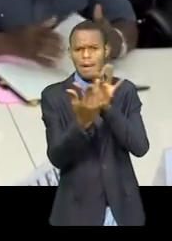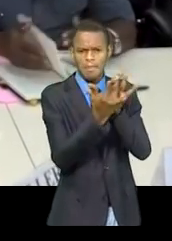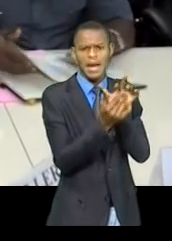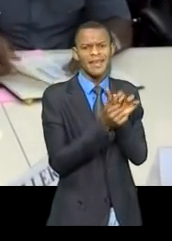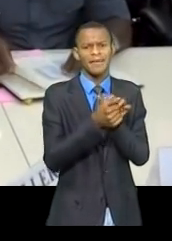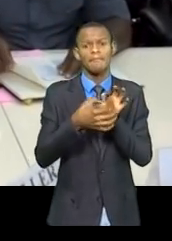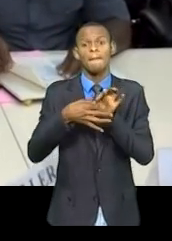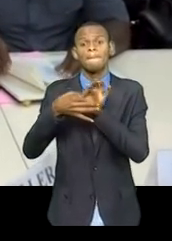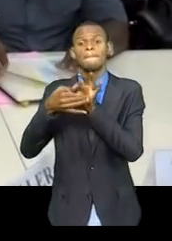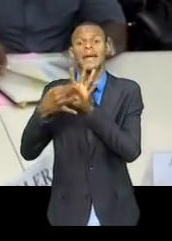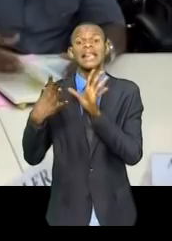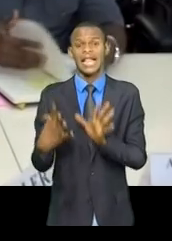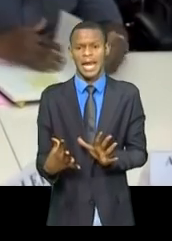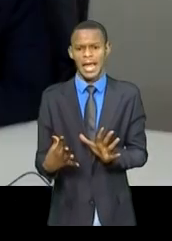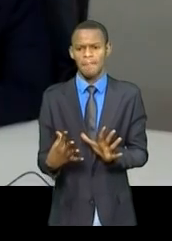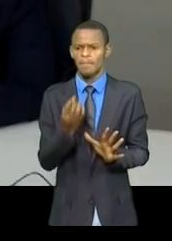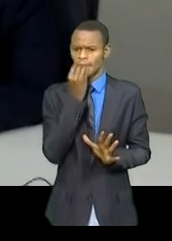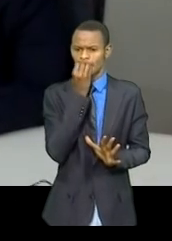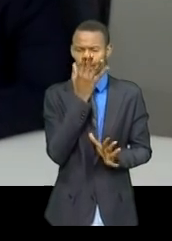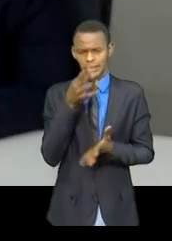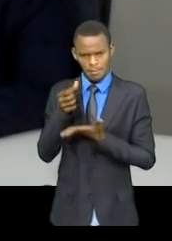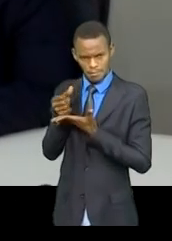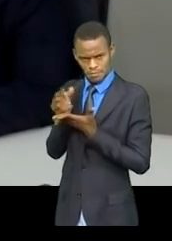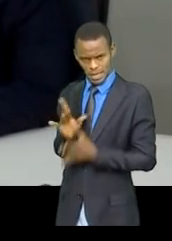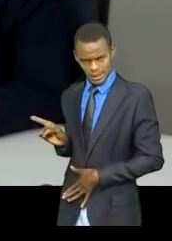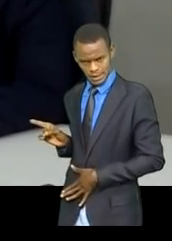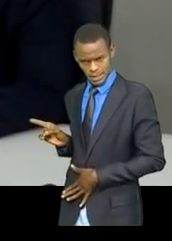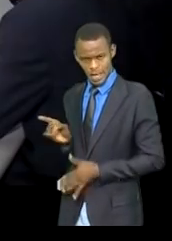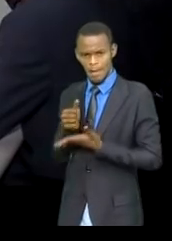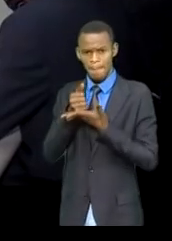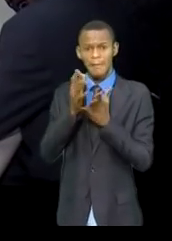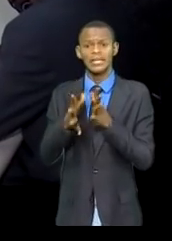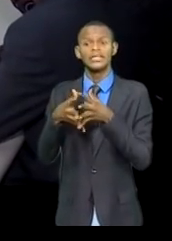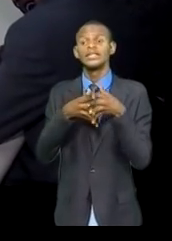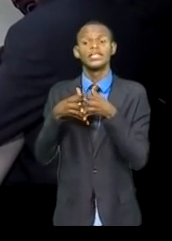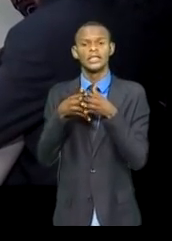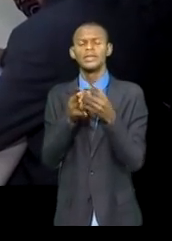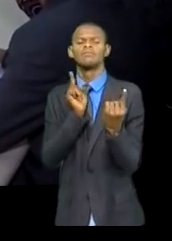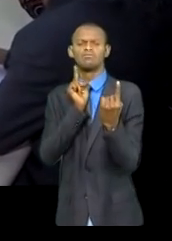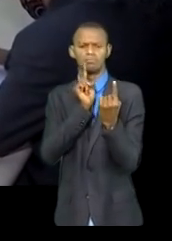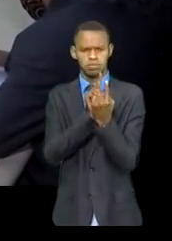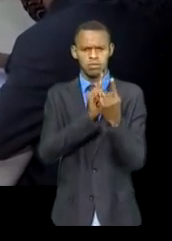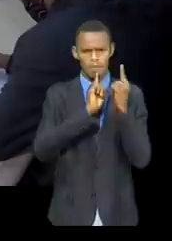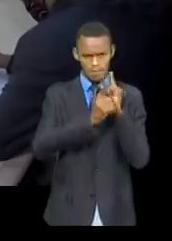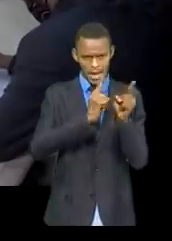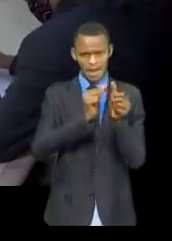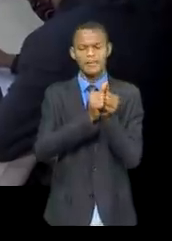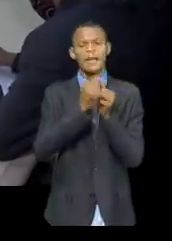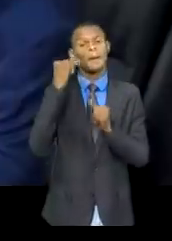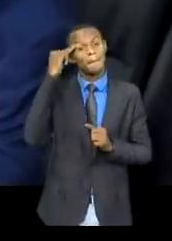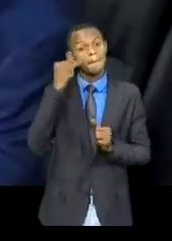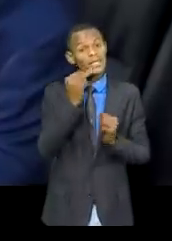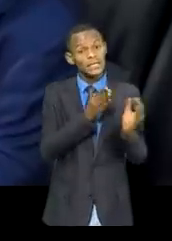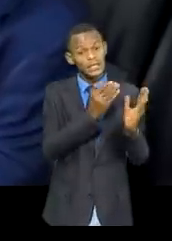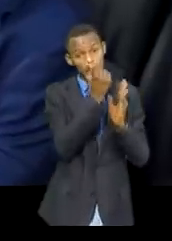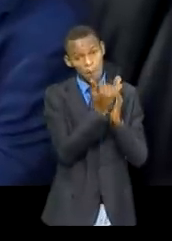d'État en charge du plan et l'ambassadeur américain Mike Hammer. C'était une occasion pour les ministres du plan d'exprimer les besoins